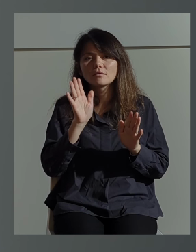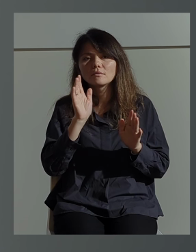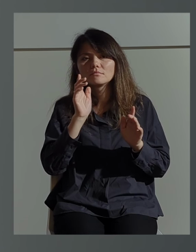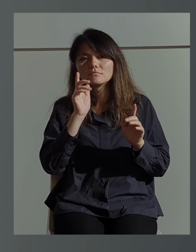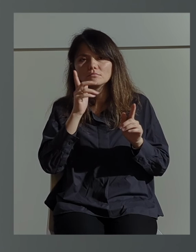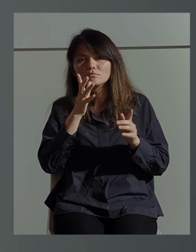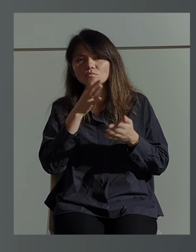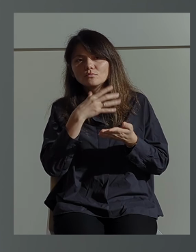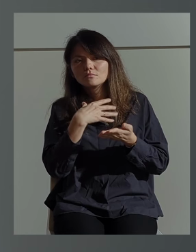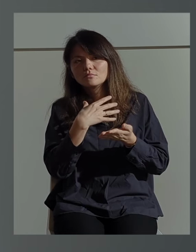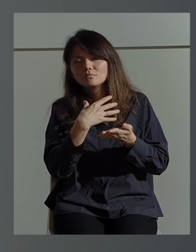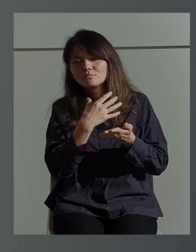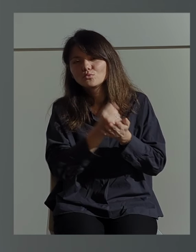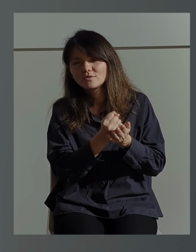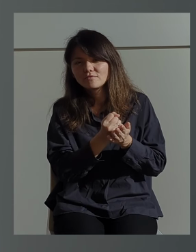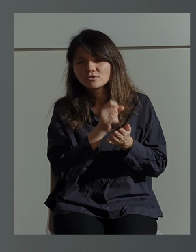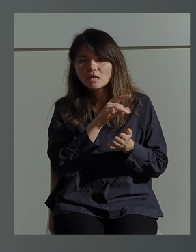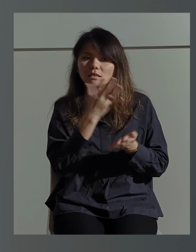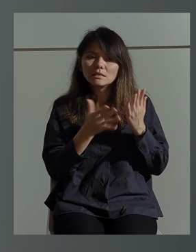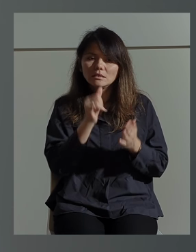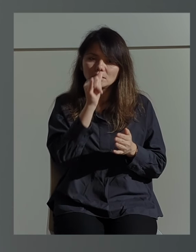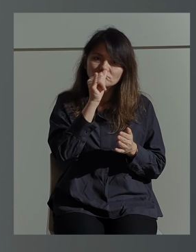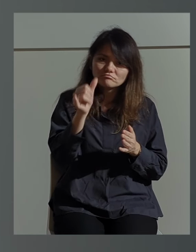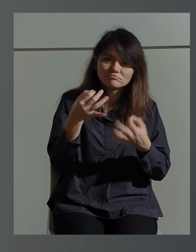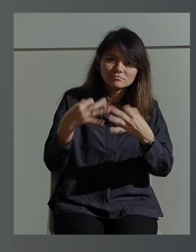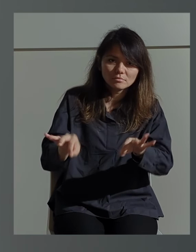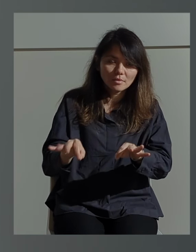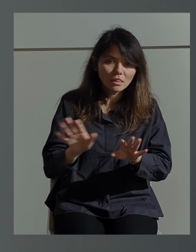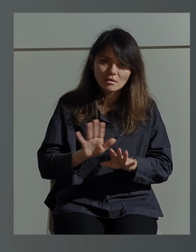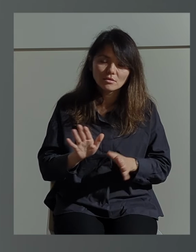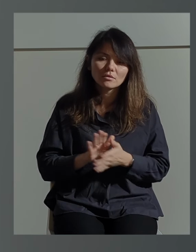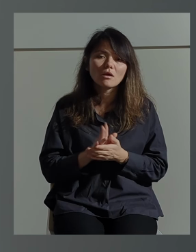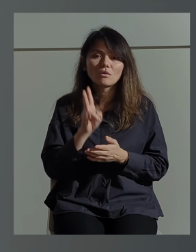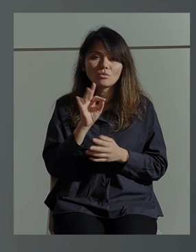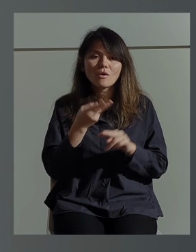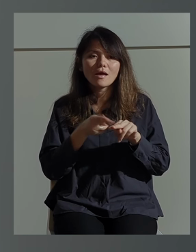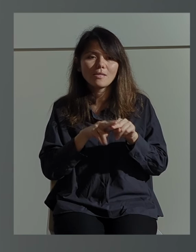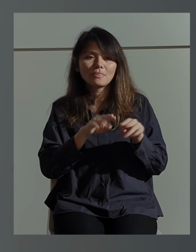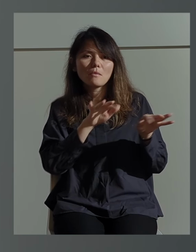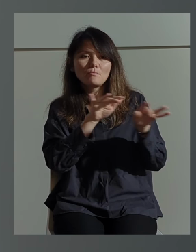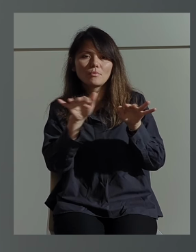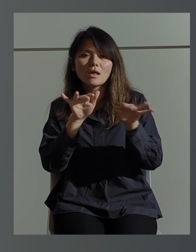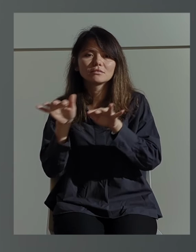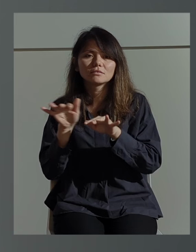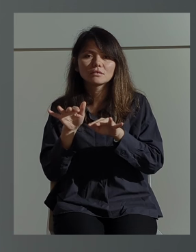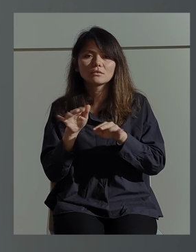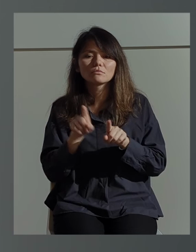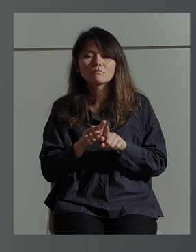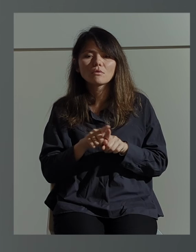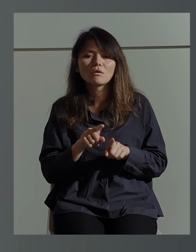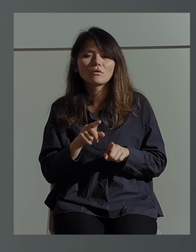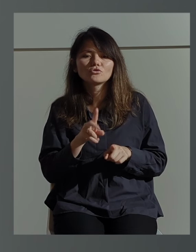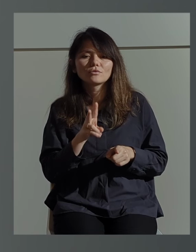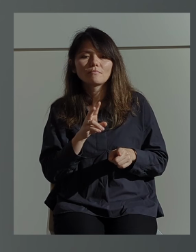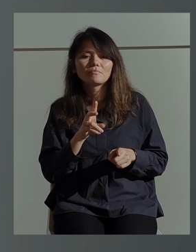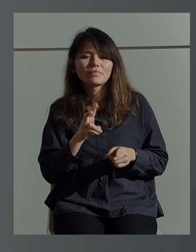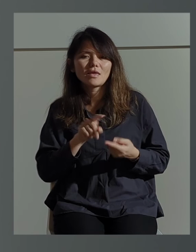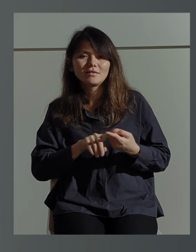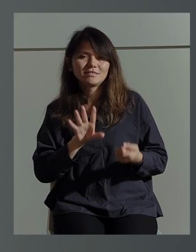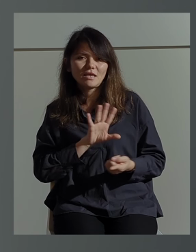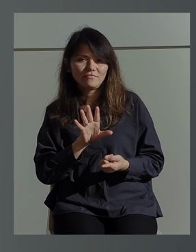наоборот э не давать им хода да но эти процессы как будто бы от них ни в коем случае не зависят и это